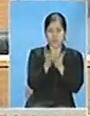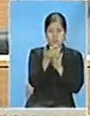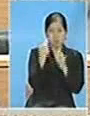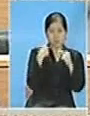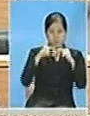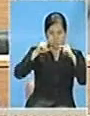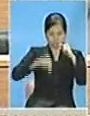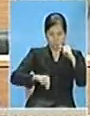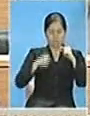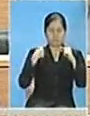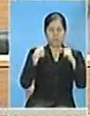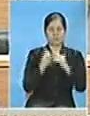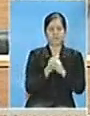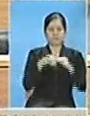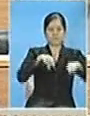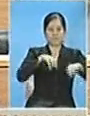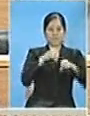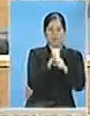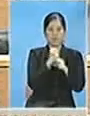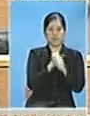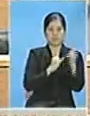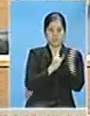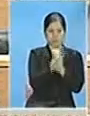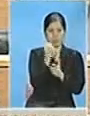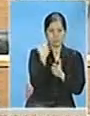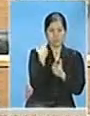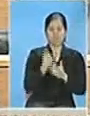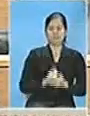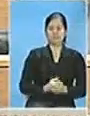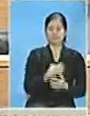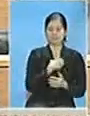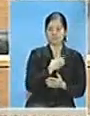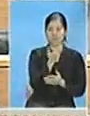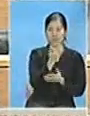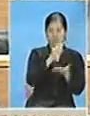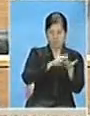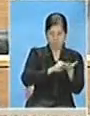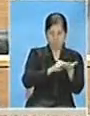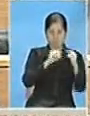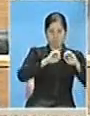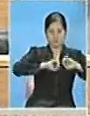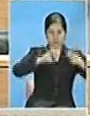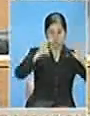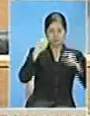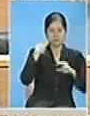ซื้อแล้วก็ดำเนินการถูกต้องทุกประการนะครับเพราะนั้นอยากให้บันทึกไว้เพื่อเกิดความชัดเจนครับ ได้ครับ